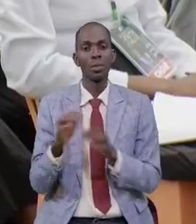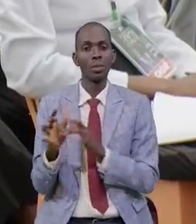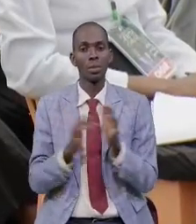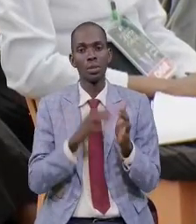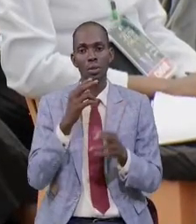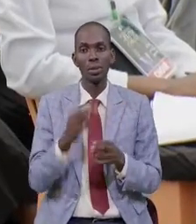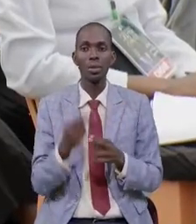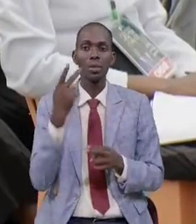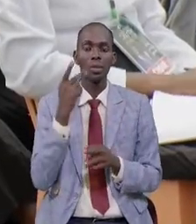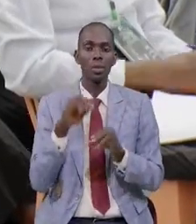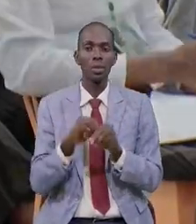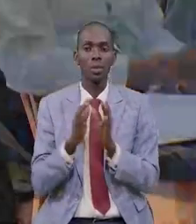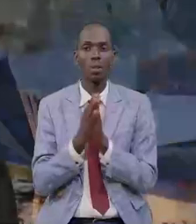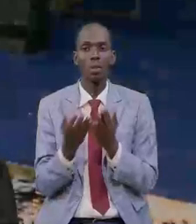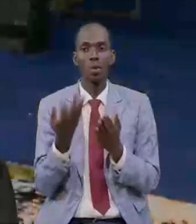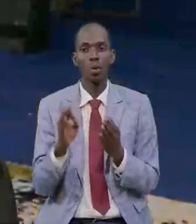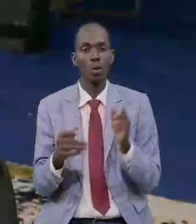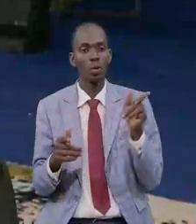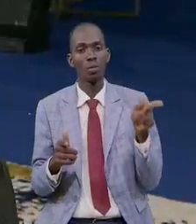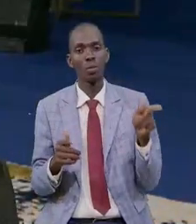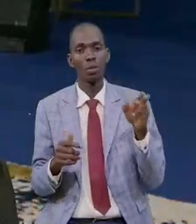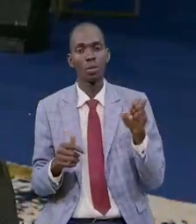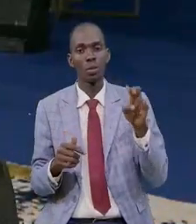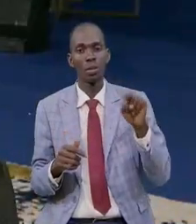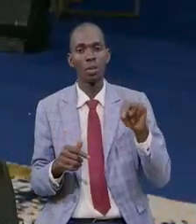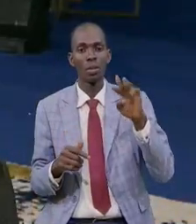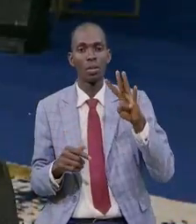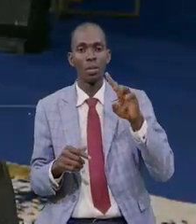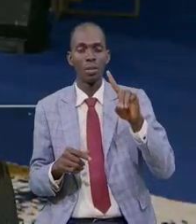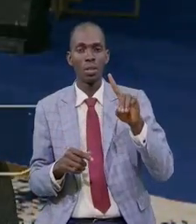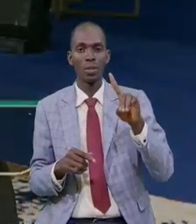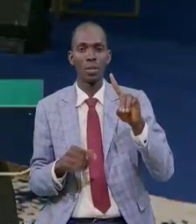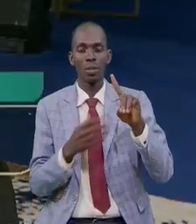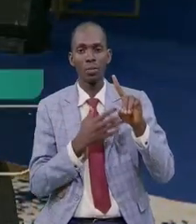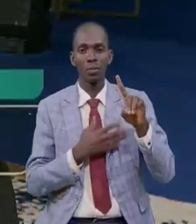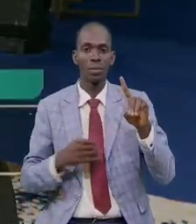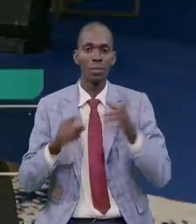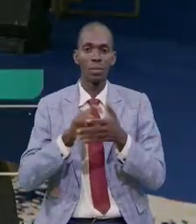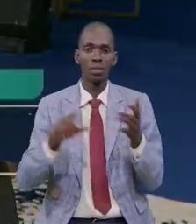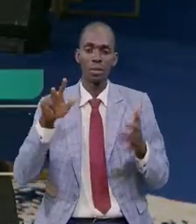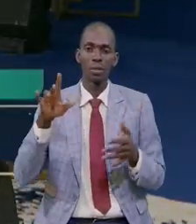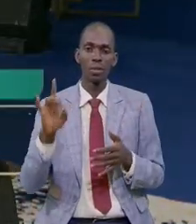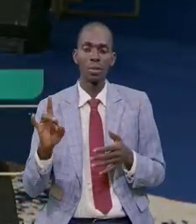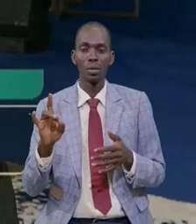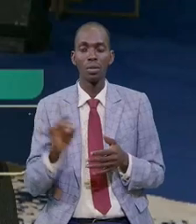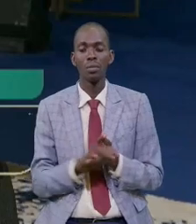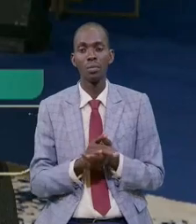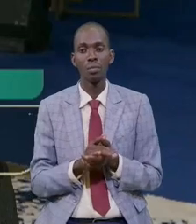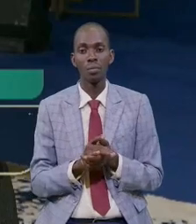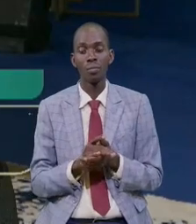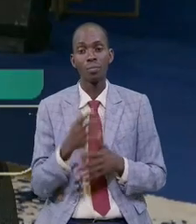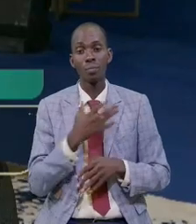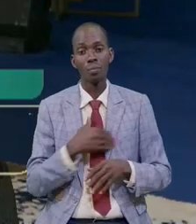en Genèse au chapitre 41 verset 38